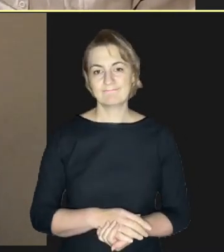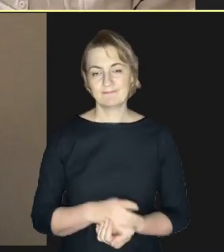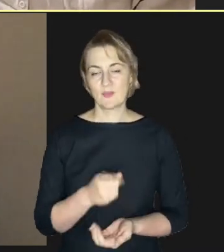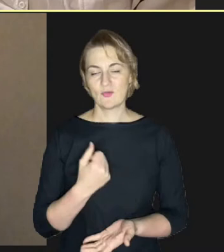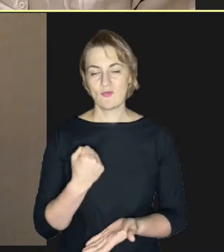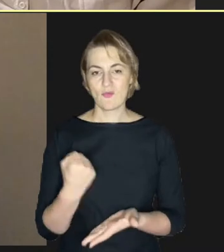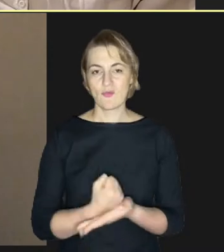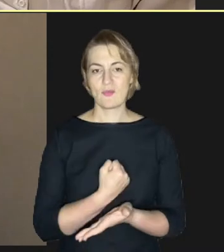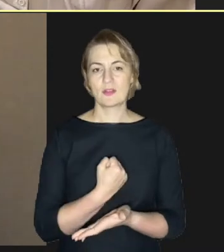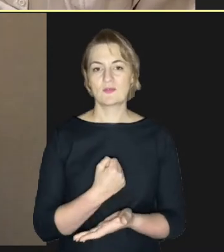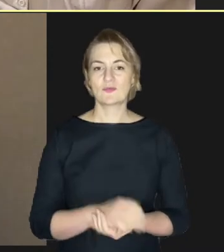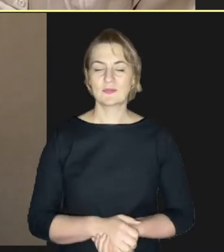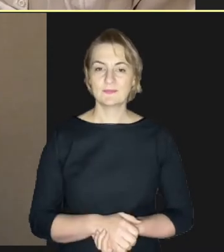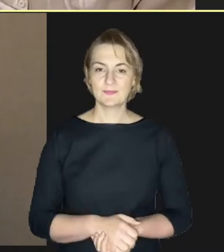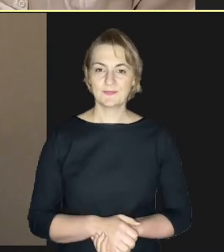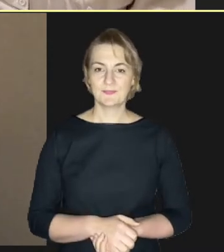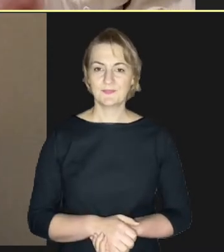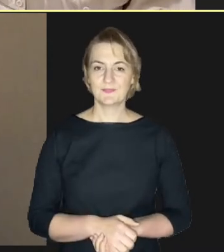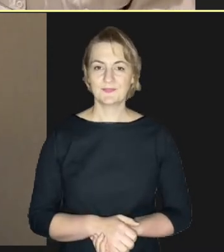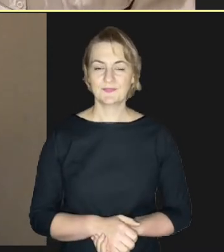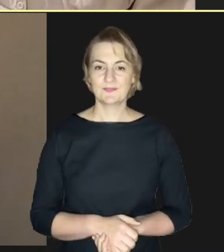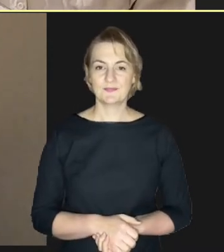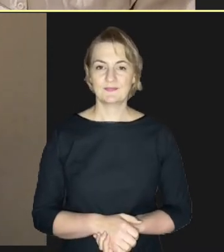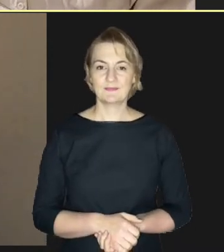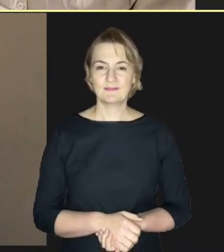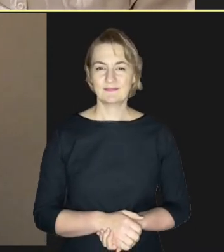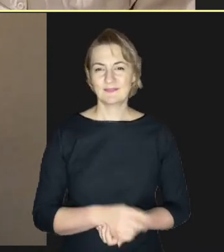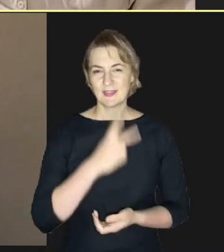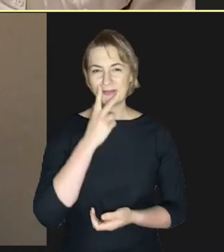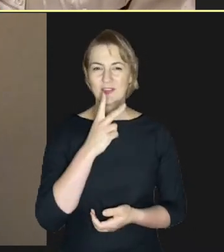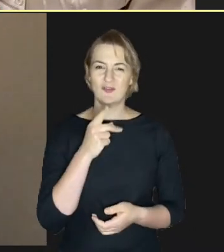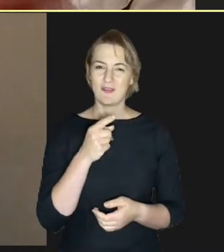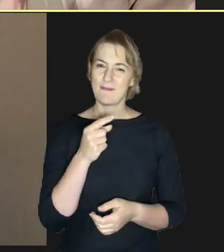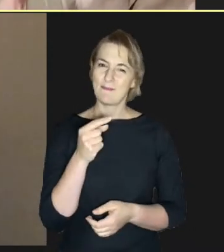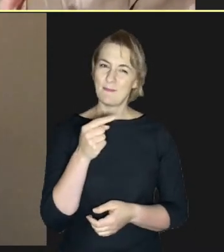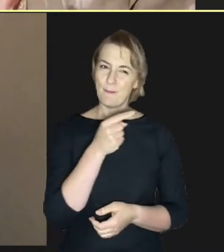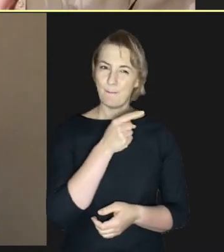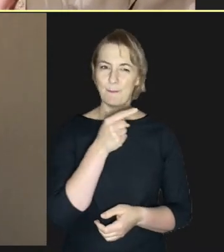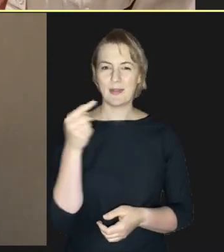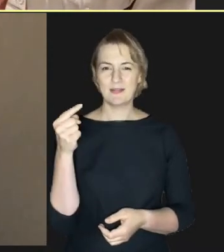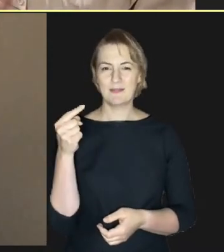tym sensie słyszę jakąś pesymistyczną wizję, ale z drugiej